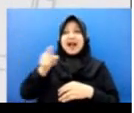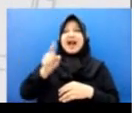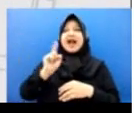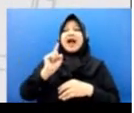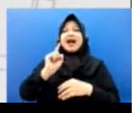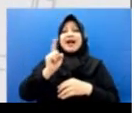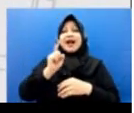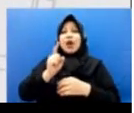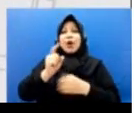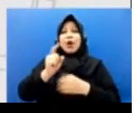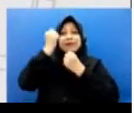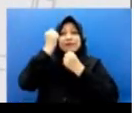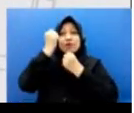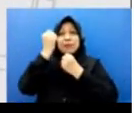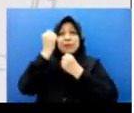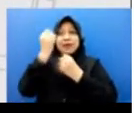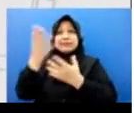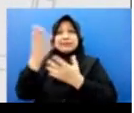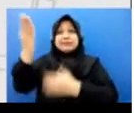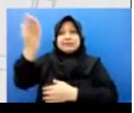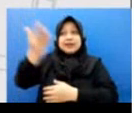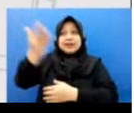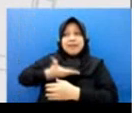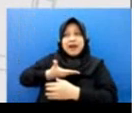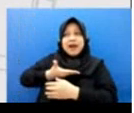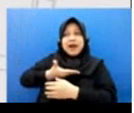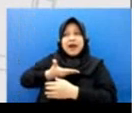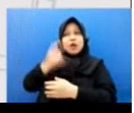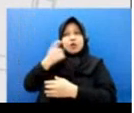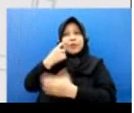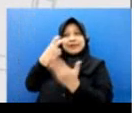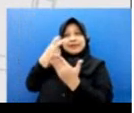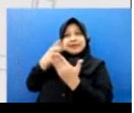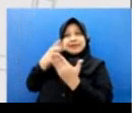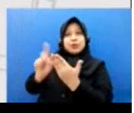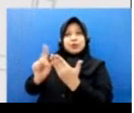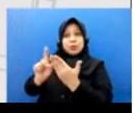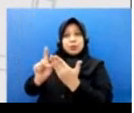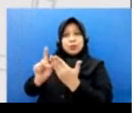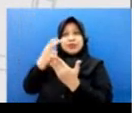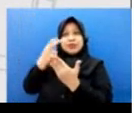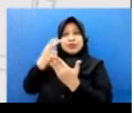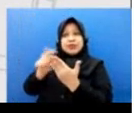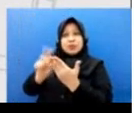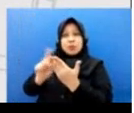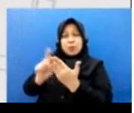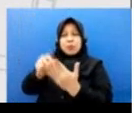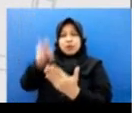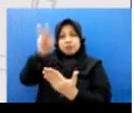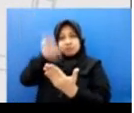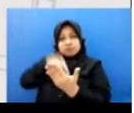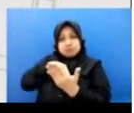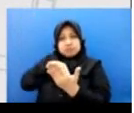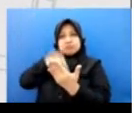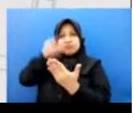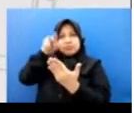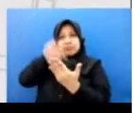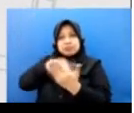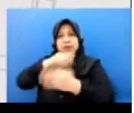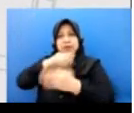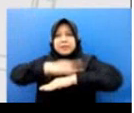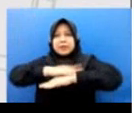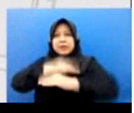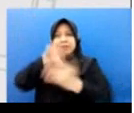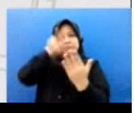dulu. Kalau dia dapat klaim, dapat informasi, dapat pendapat, membaca sebuah naskah, membaca berita, dia rem dulu.